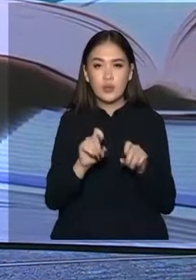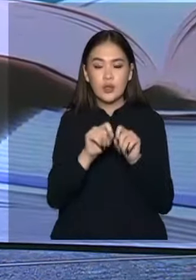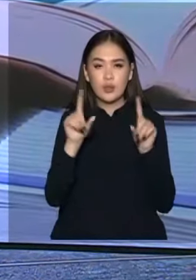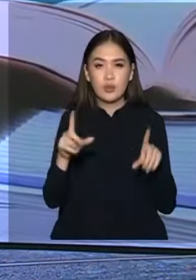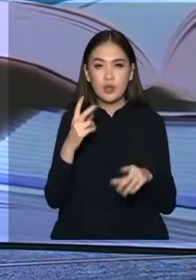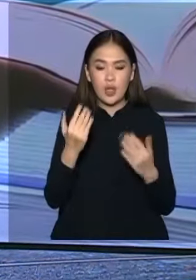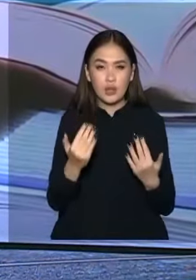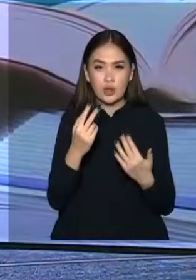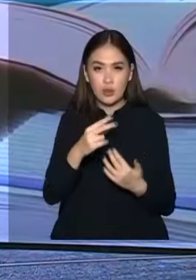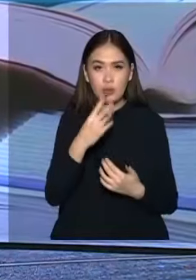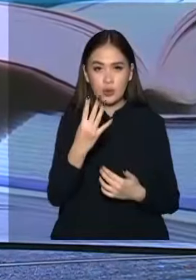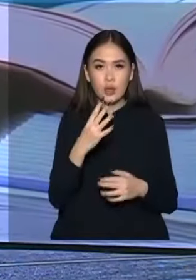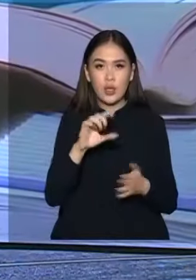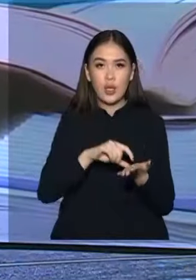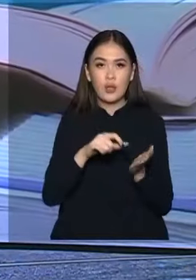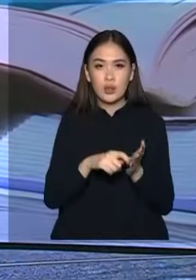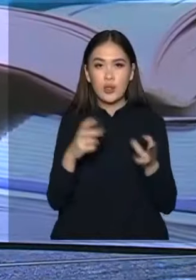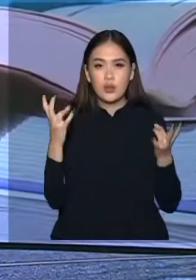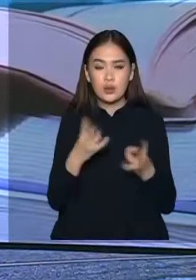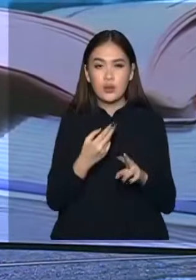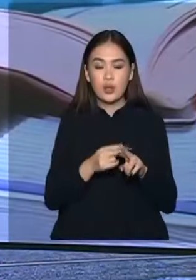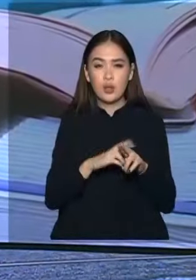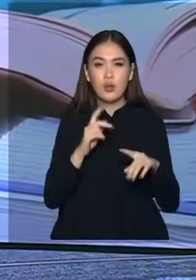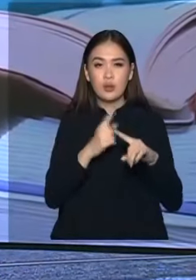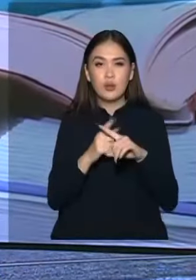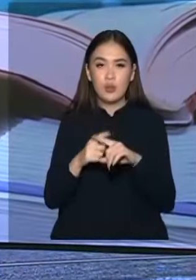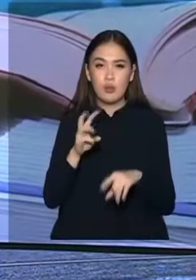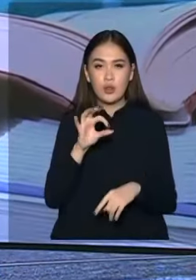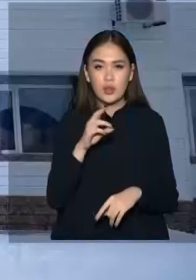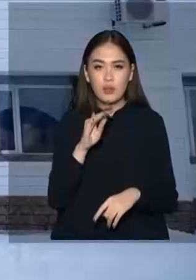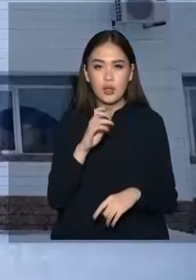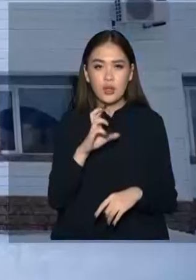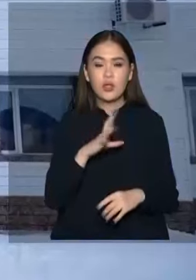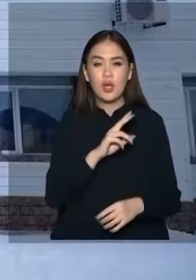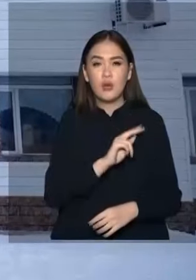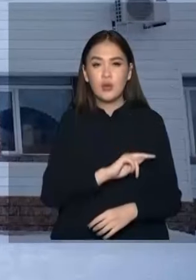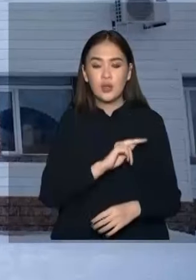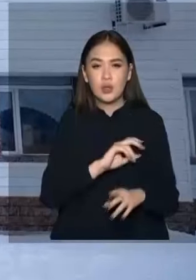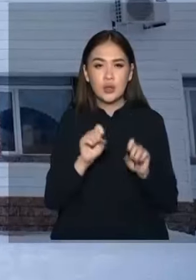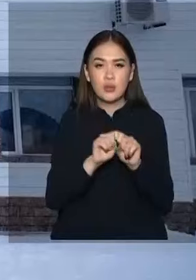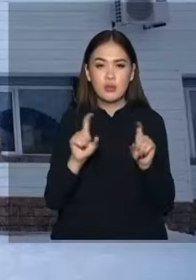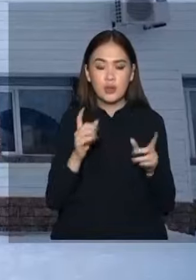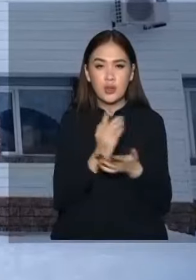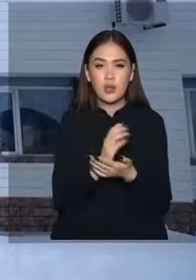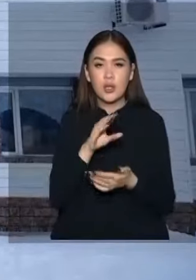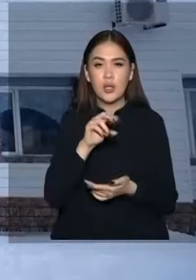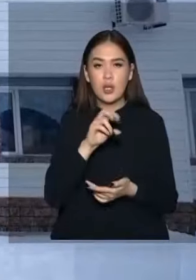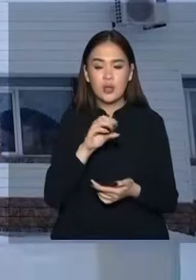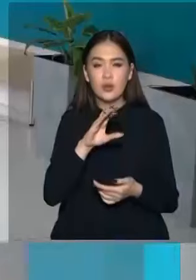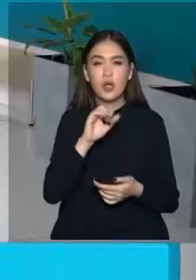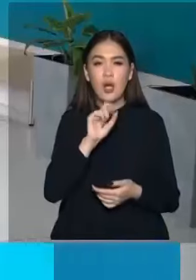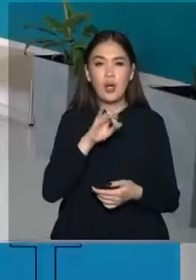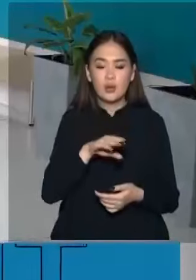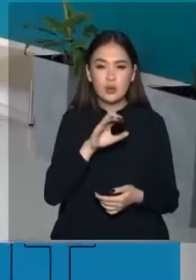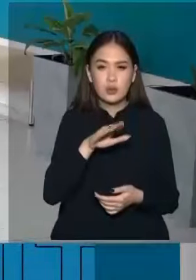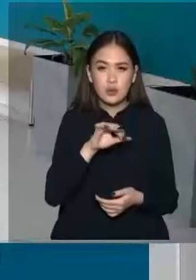мектебінде қазір 24 кабинет керек жарақпен жабдықталып, қосымша модификация және робототехника сыныптары, телестудия, арт-студия,